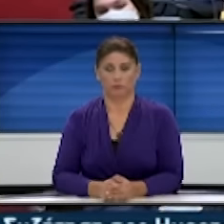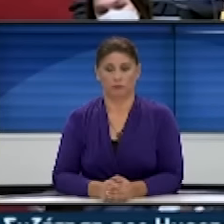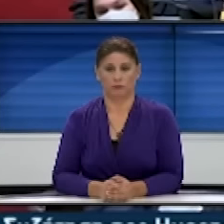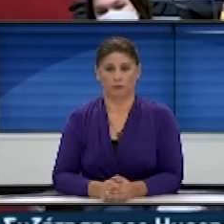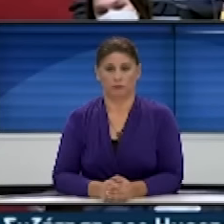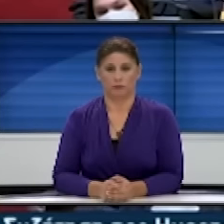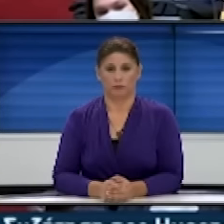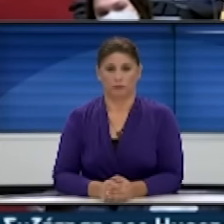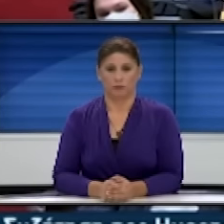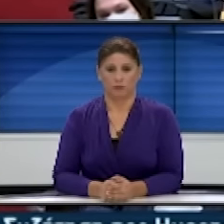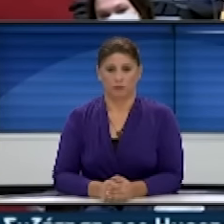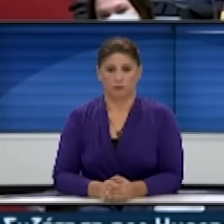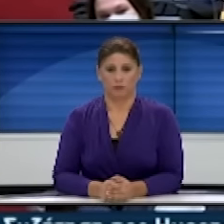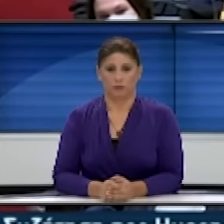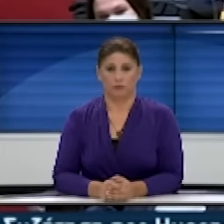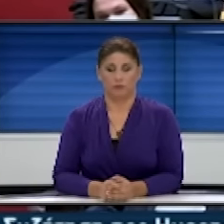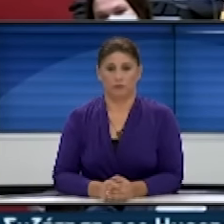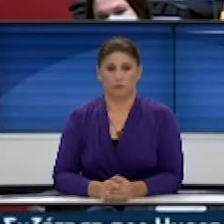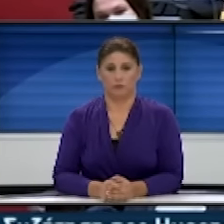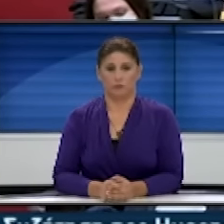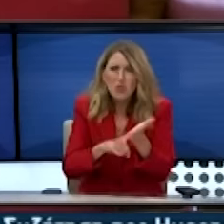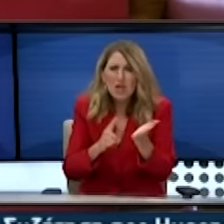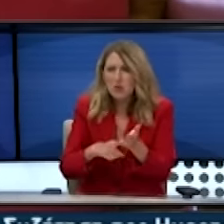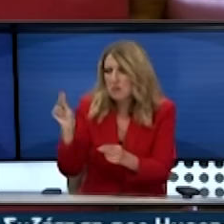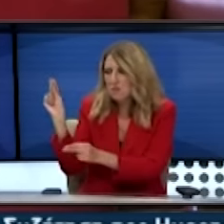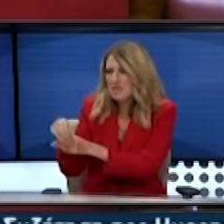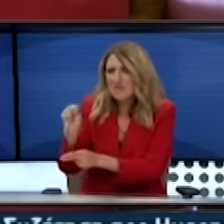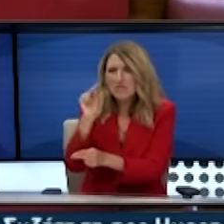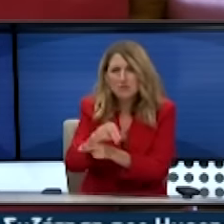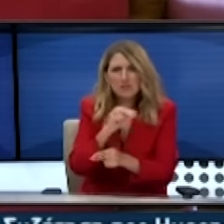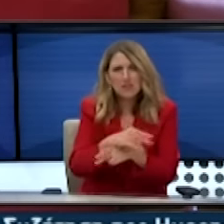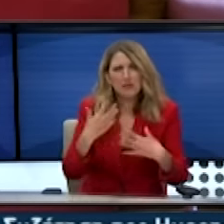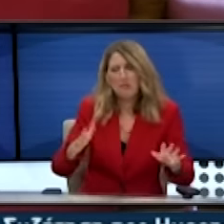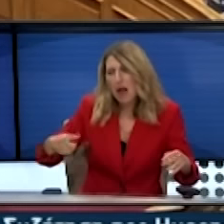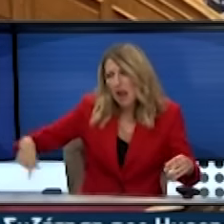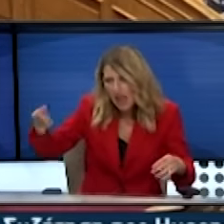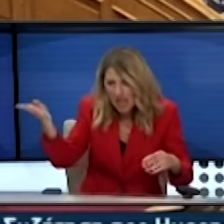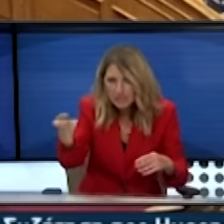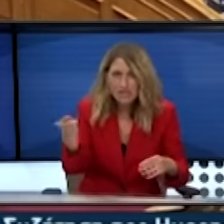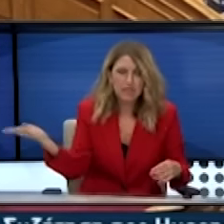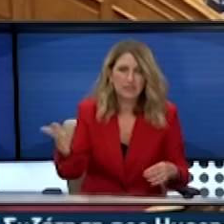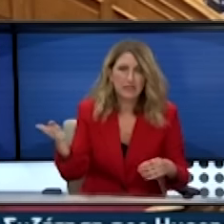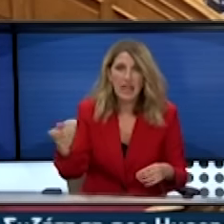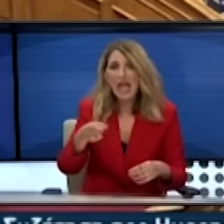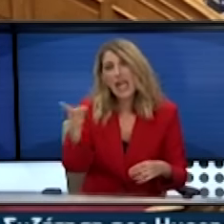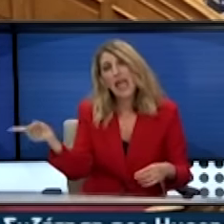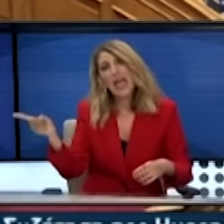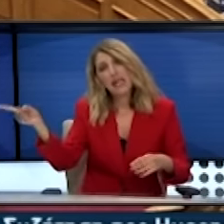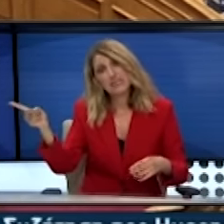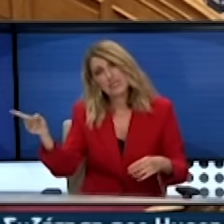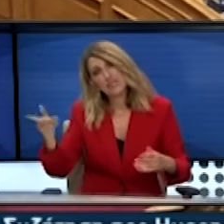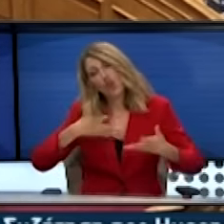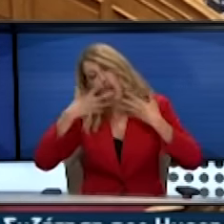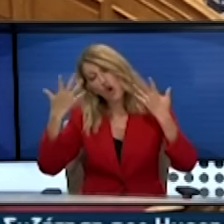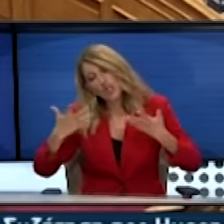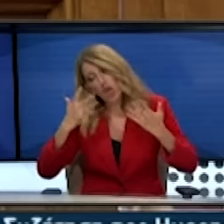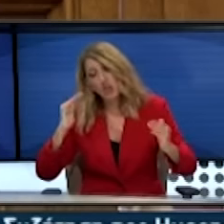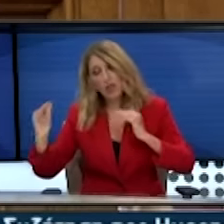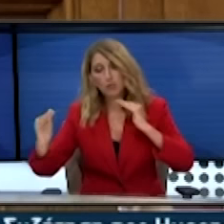το κυβερνητικό κόμμα στο σκληρό του πυρήνα. Mm-hmm. Άργησε κάπως να φανεί, νομίζω ότι άρχισε να φαίνεται, αλλά και να μην φαινόταν